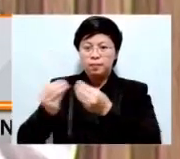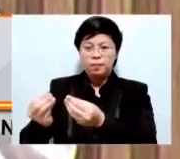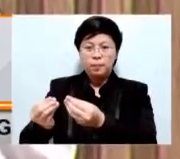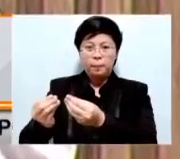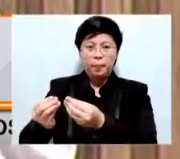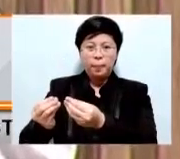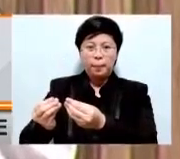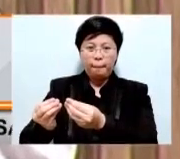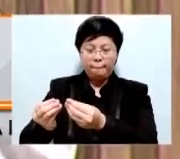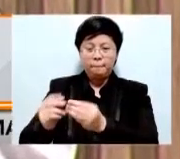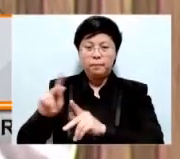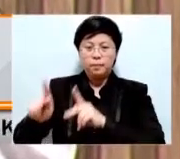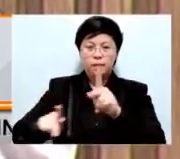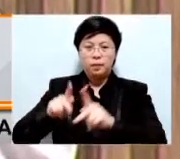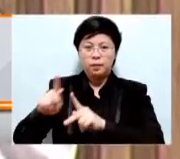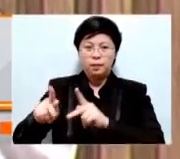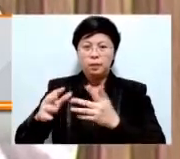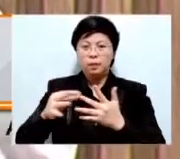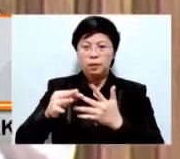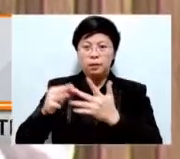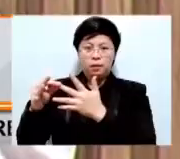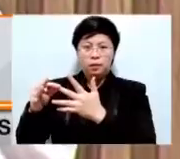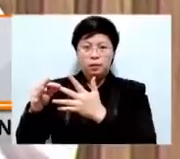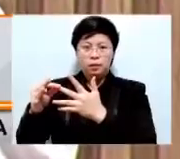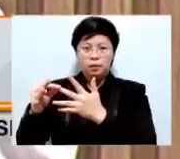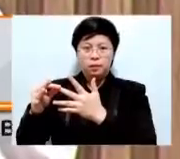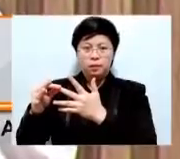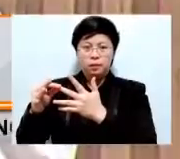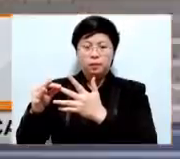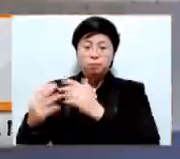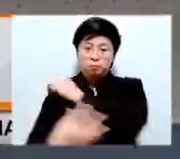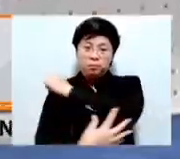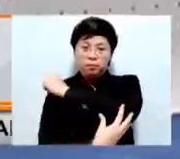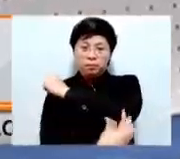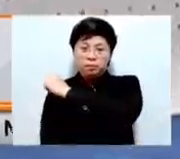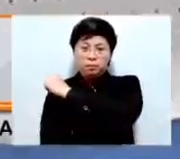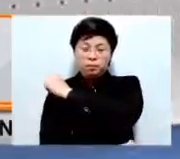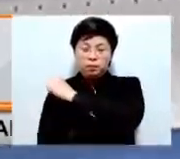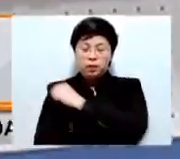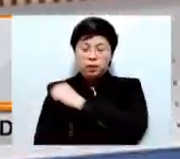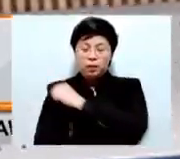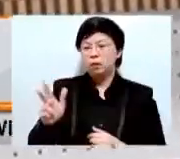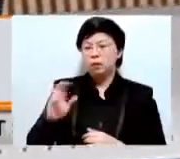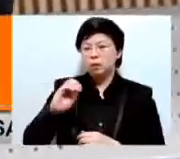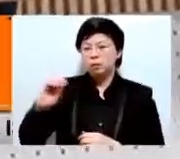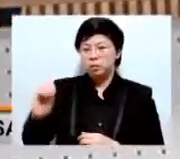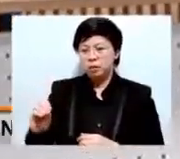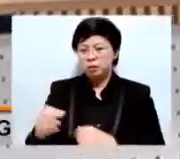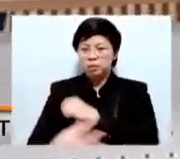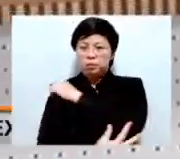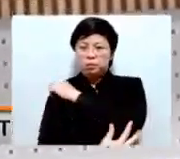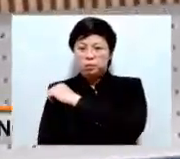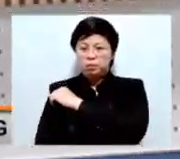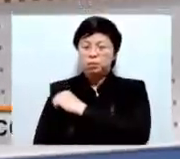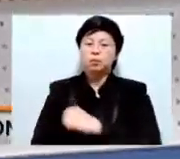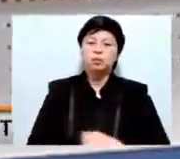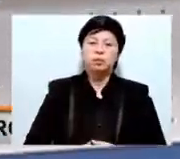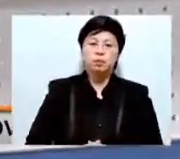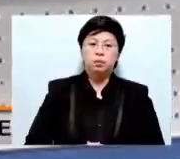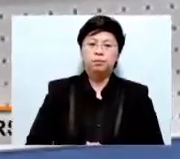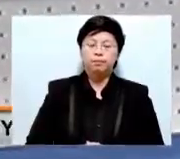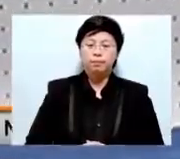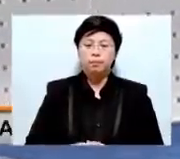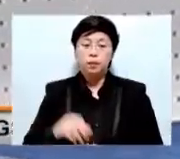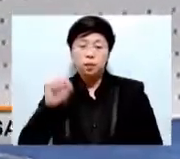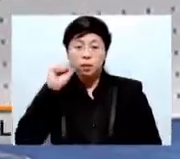our people, especially the bottom 30%. Nagbabalita mula sa frontline, Shayla